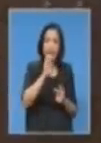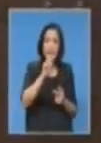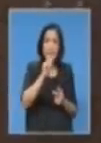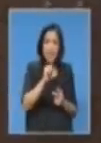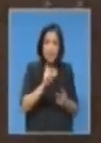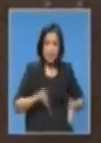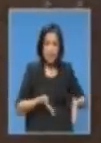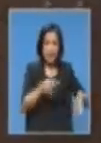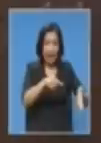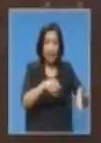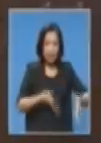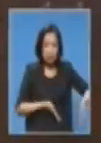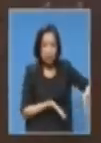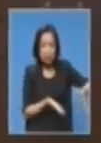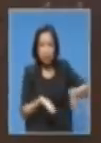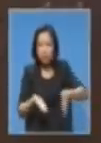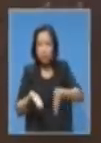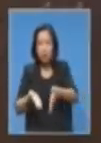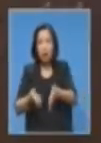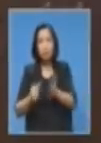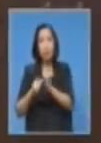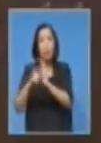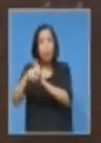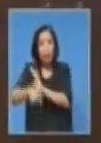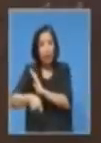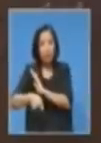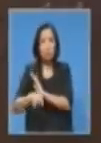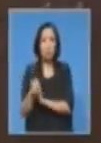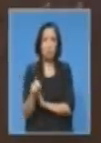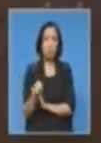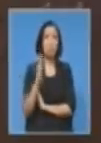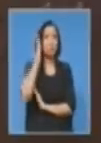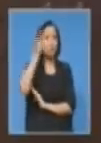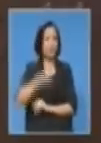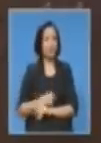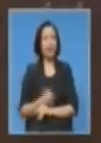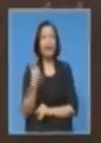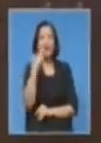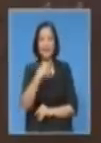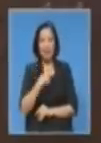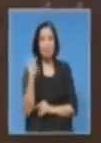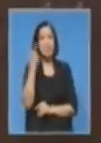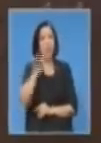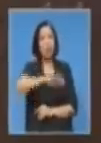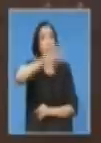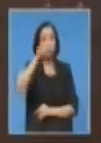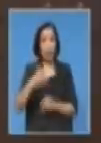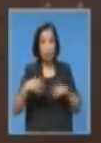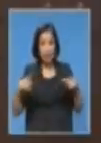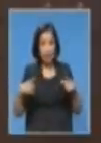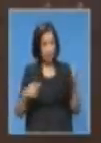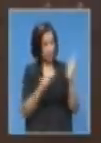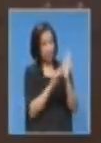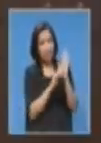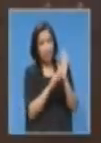ดูแล้วอีกหน่อยคนไปเที่ยว เขาใหญ่ปากช่องก็จะกลับโดยรถไม่ติดเท่าไหร ่ครับ นะผมถามนิดเดียว